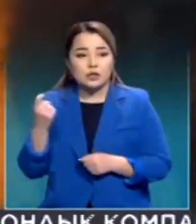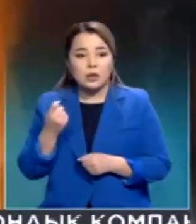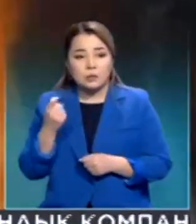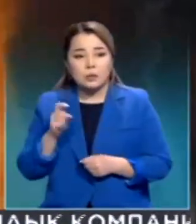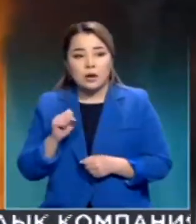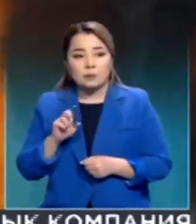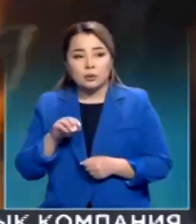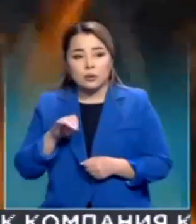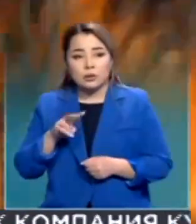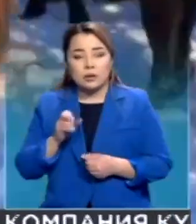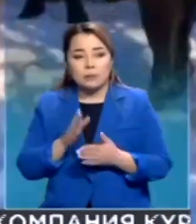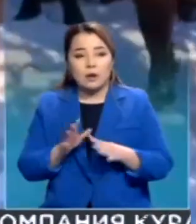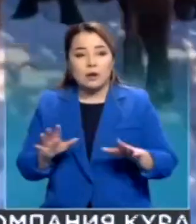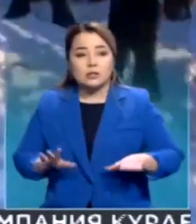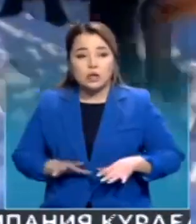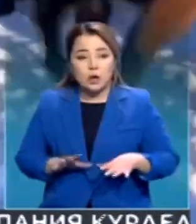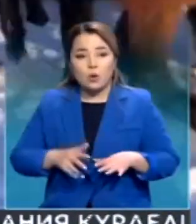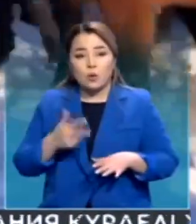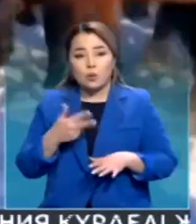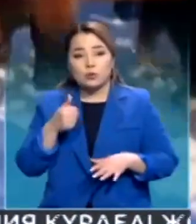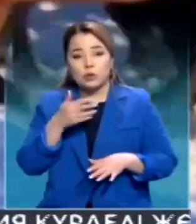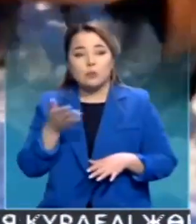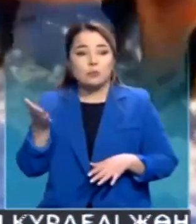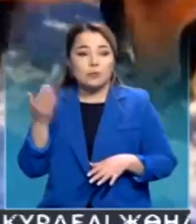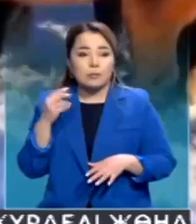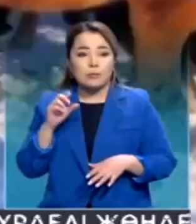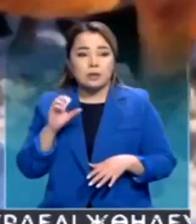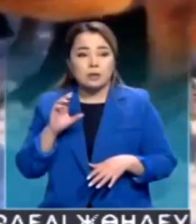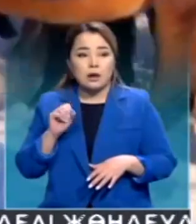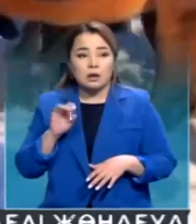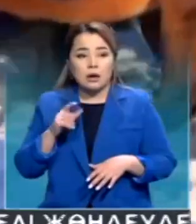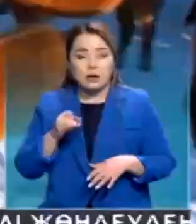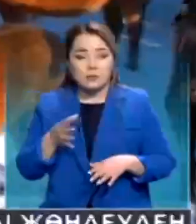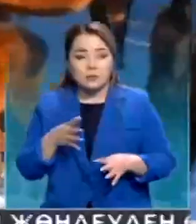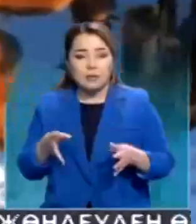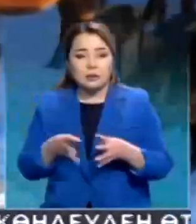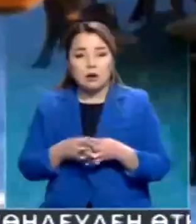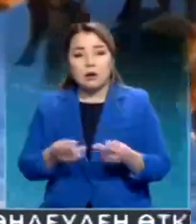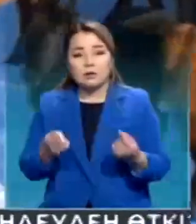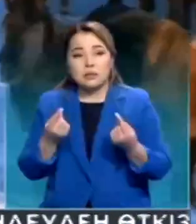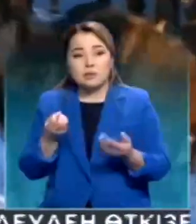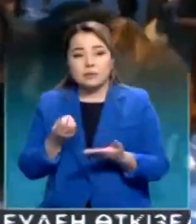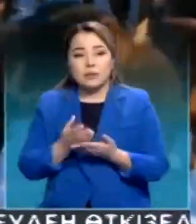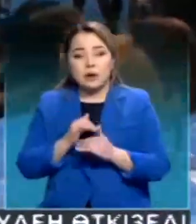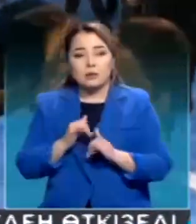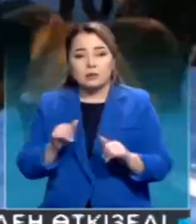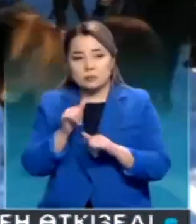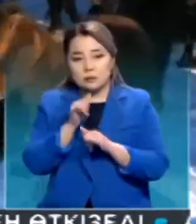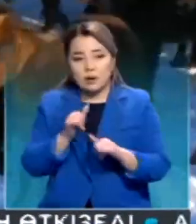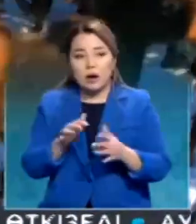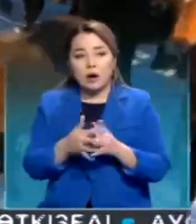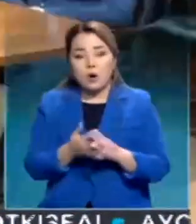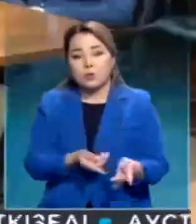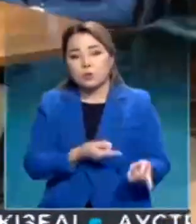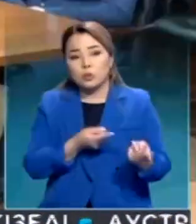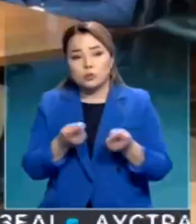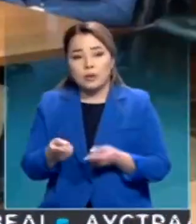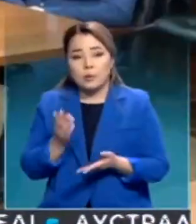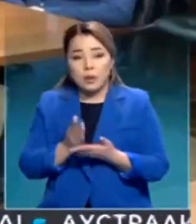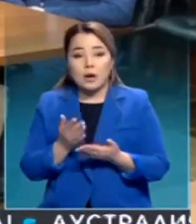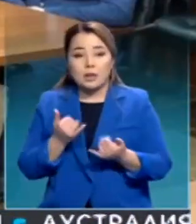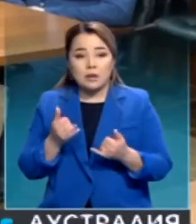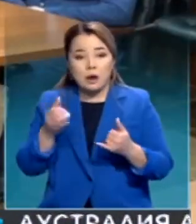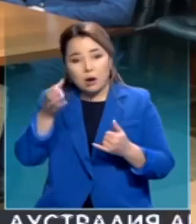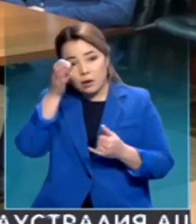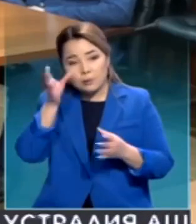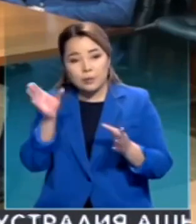Хабитолла Мұқинов жылқышы осыдан 30 жыл бұрын Бесқарағай ауданындағы асыл тұқымды шаруашылықты таратпау үшін ауылға әдейі көшіп келген. Содан бері